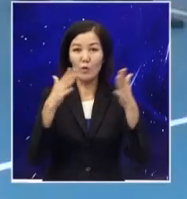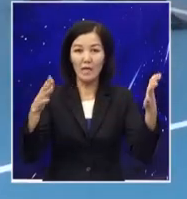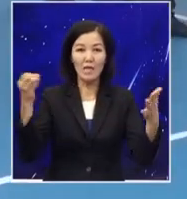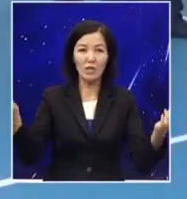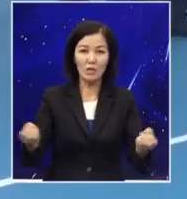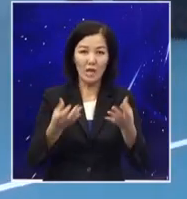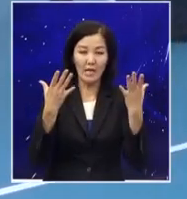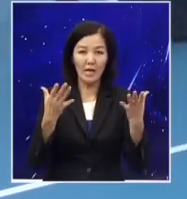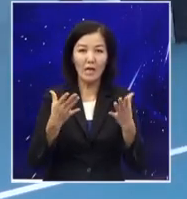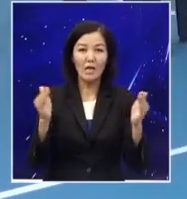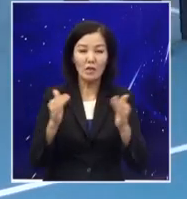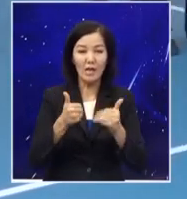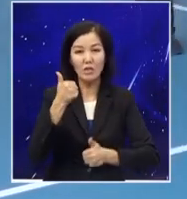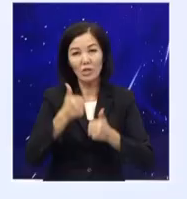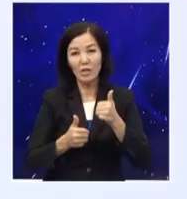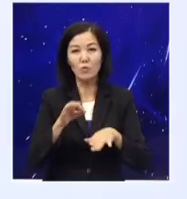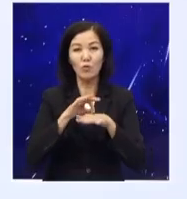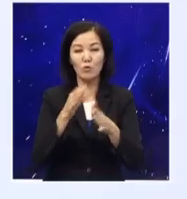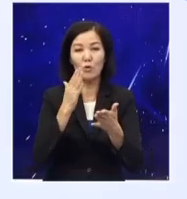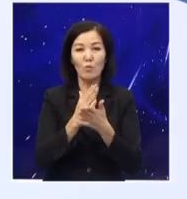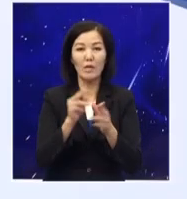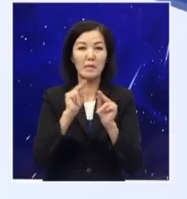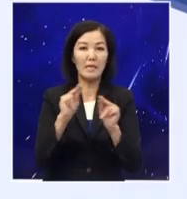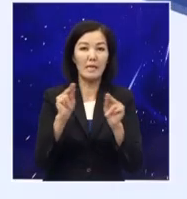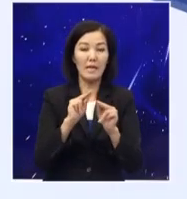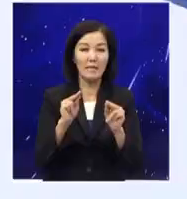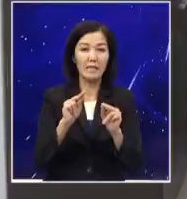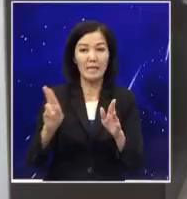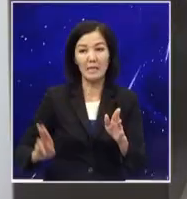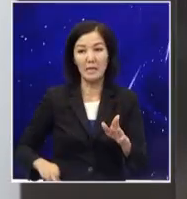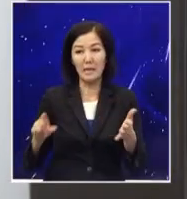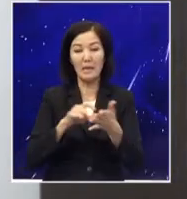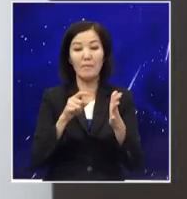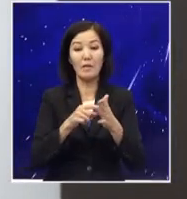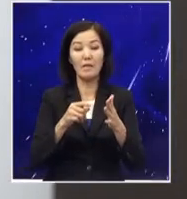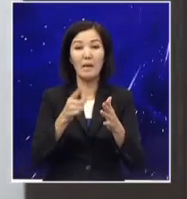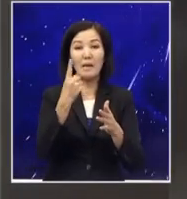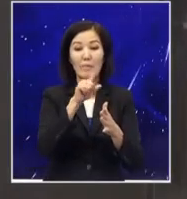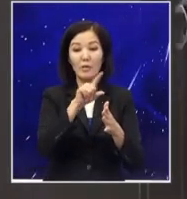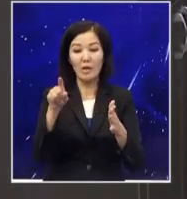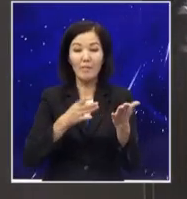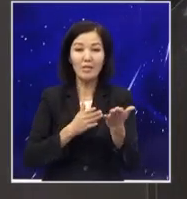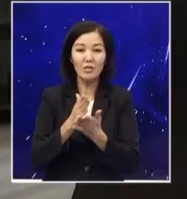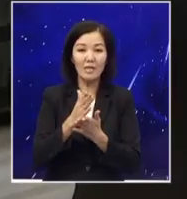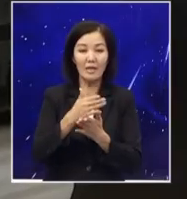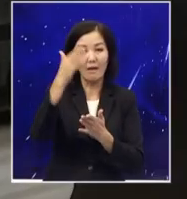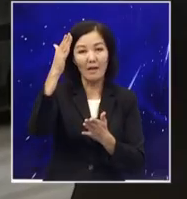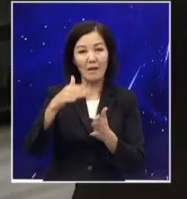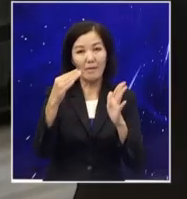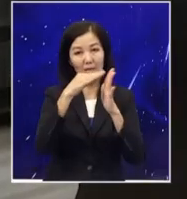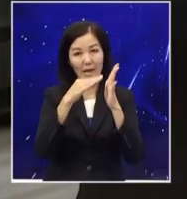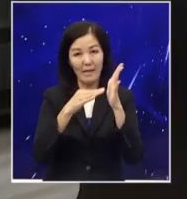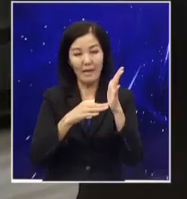жарық. Шағын жарыс өткізуге болады. Директор кабинеті мектепке кірген кезде қарсы алдыңнан шығады. Қабырғасы әйнекпен жабылған. Бұл өз